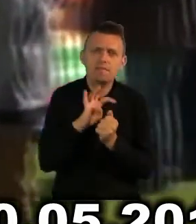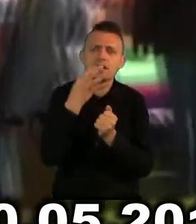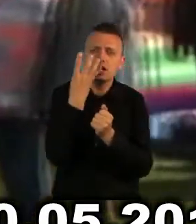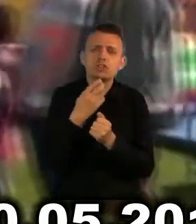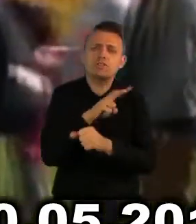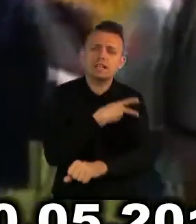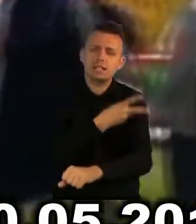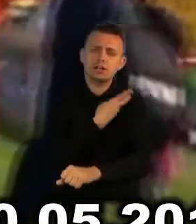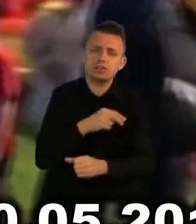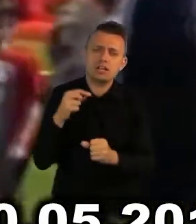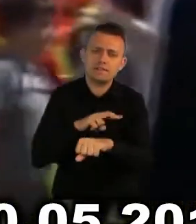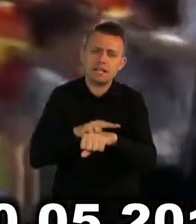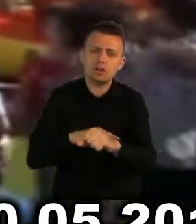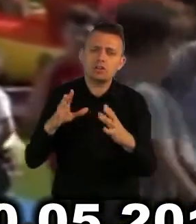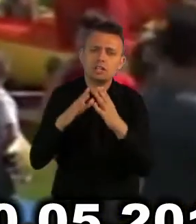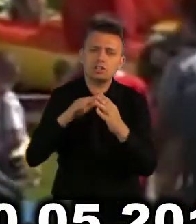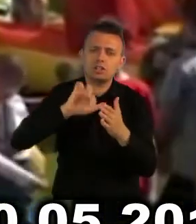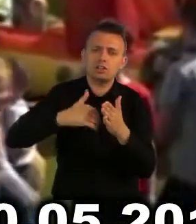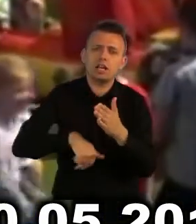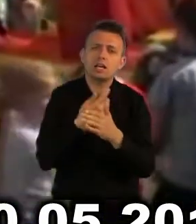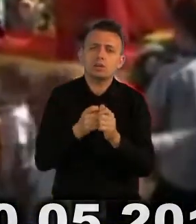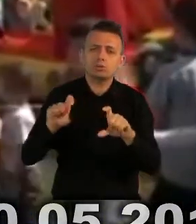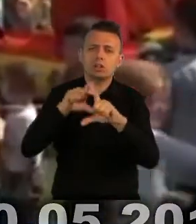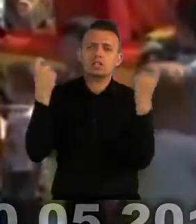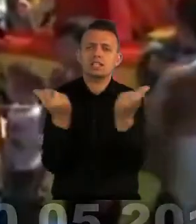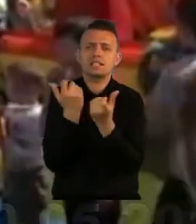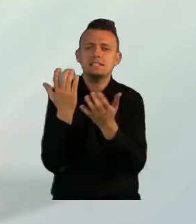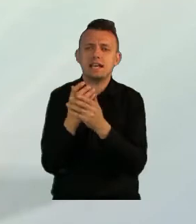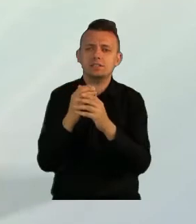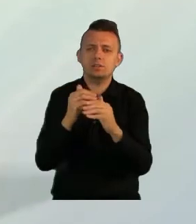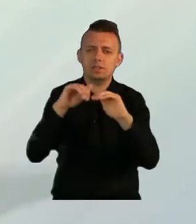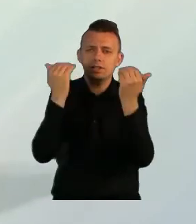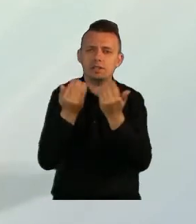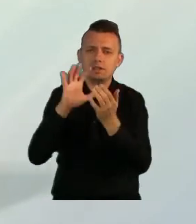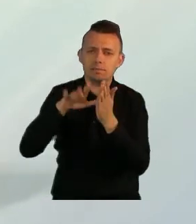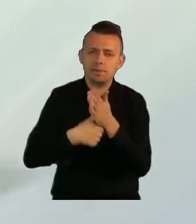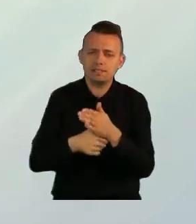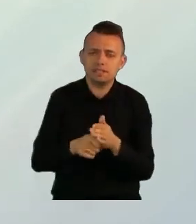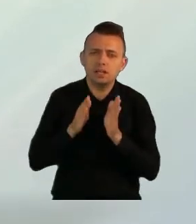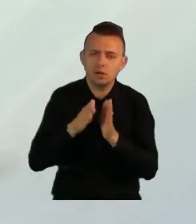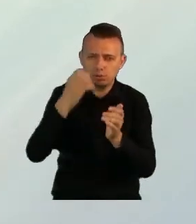czerwca, godzina 10, Kutnowski Stadion Miejski na ulicy Kościuszki 26.